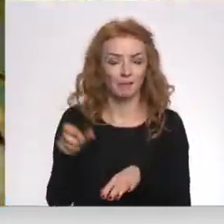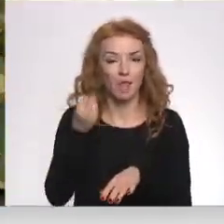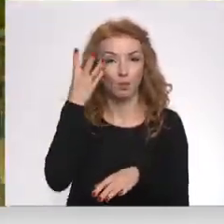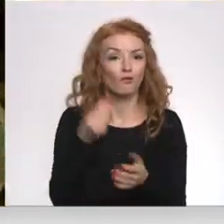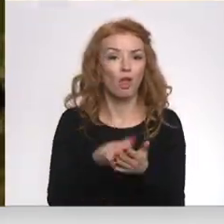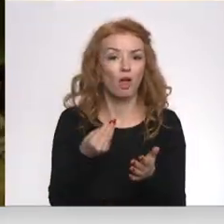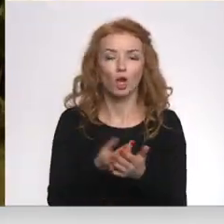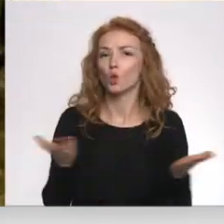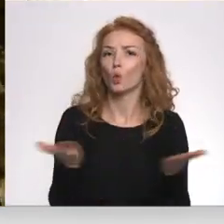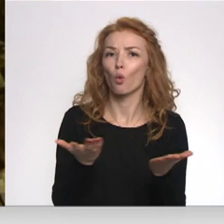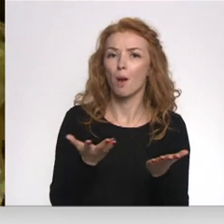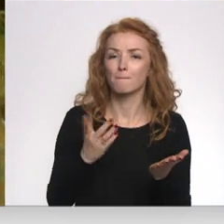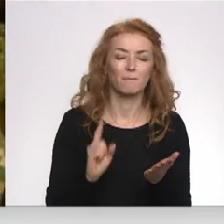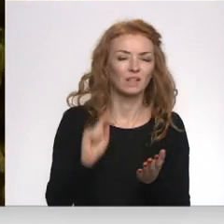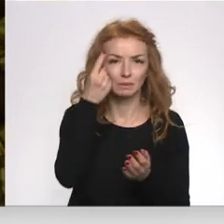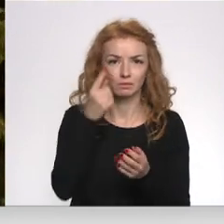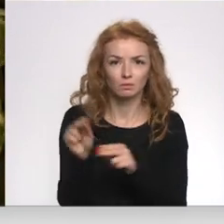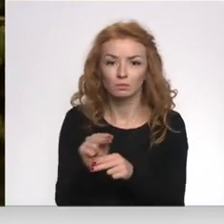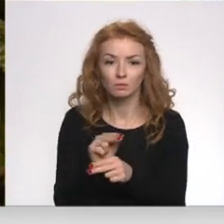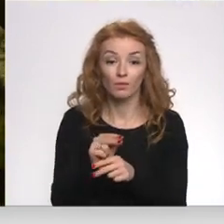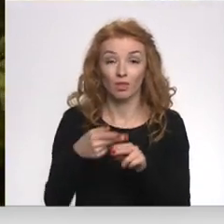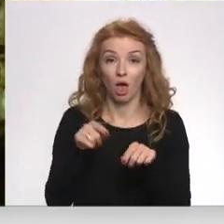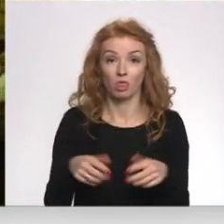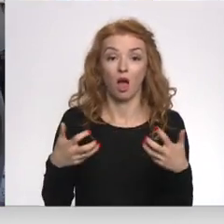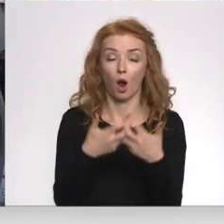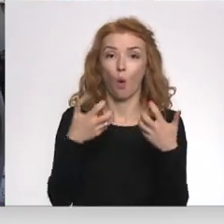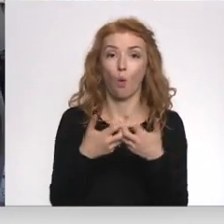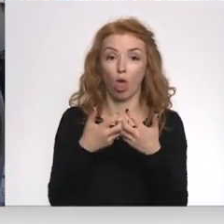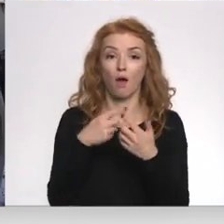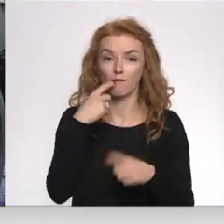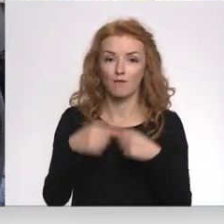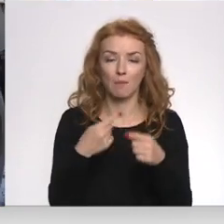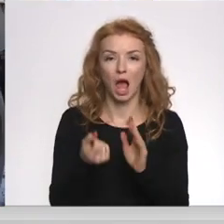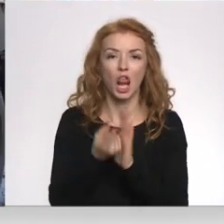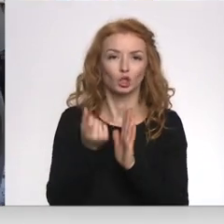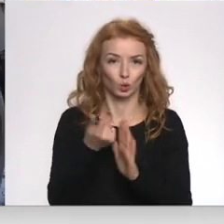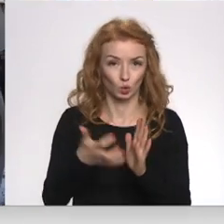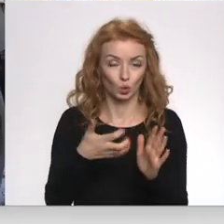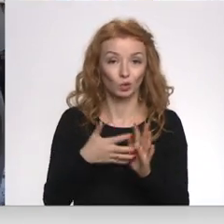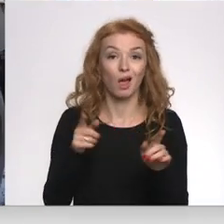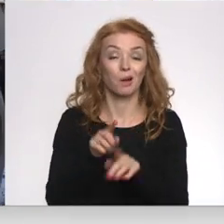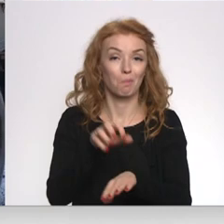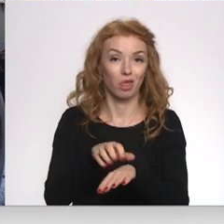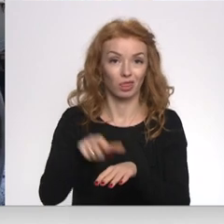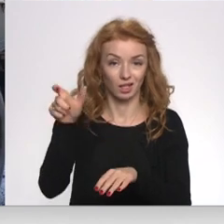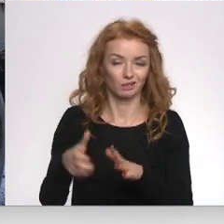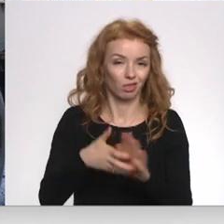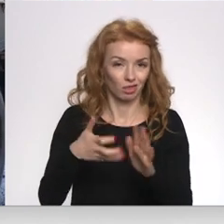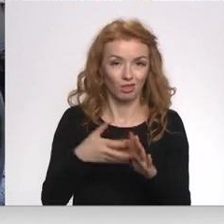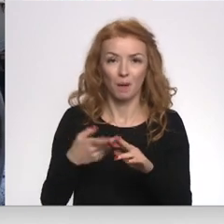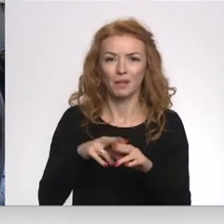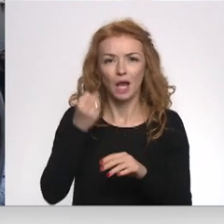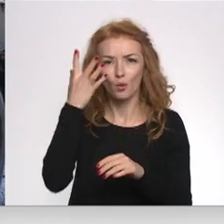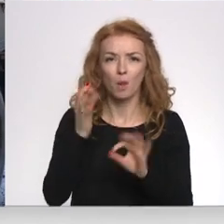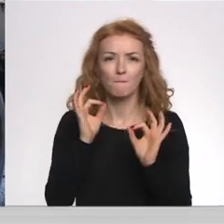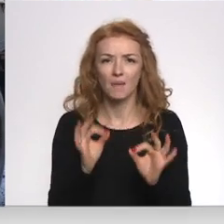kuram mēs vispirms pievēršamies, jo arī šādā te kaujā vienmēr ir resursi pietrūkst, arī mediķu resursi, un tad ir jāmāk pareizi viņus